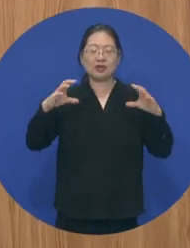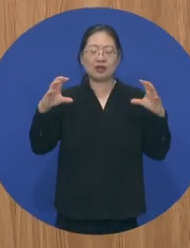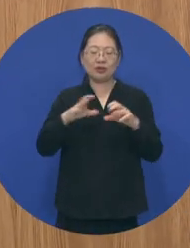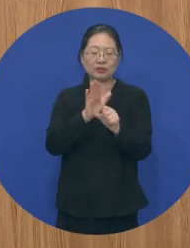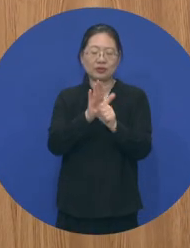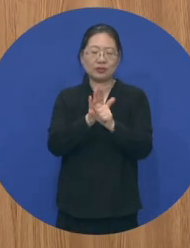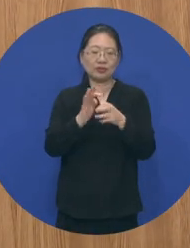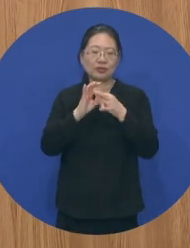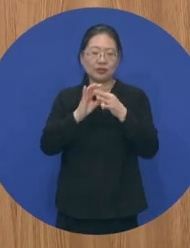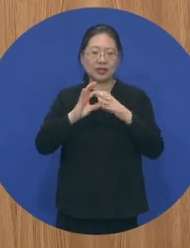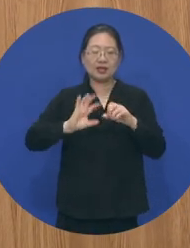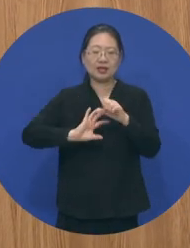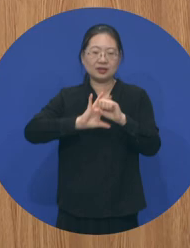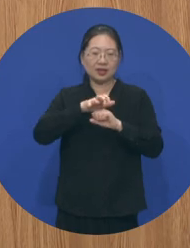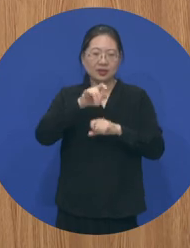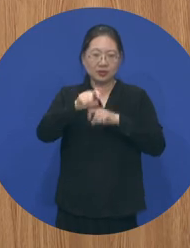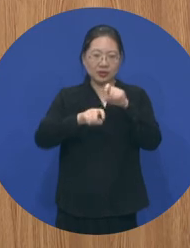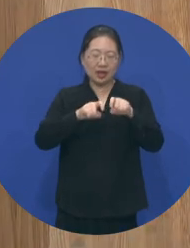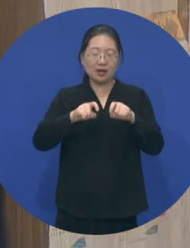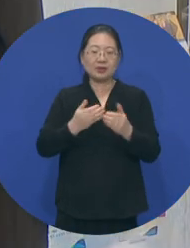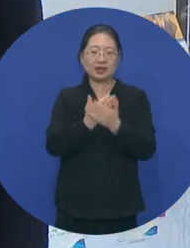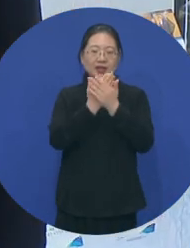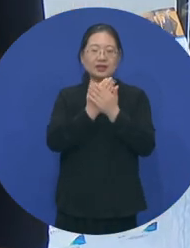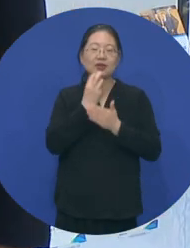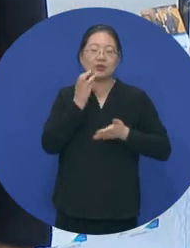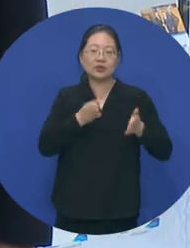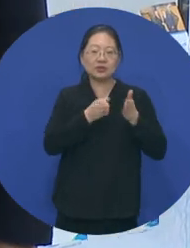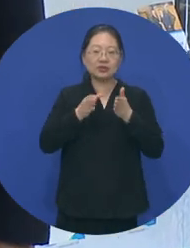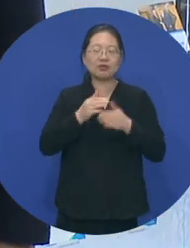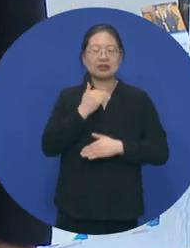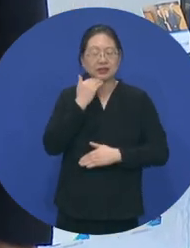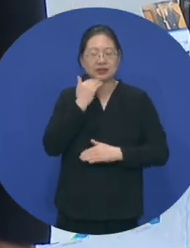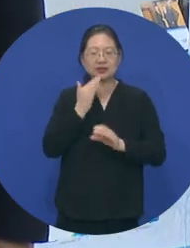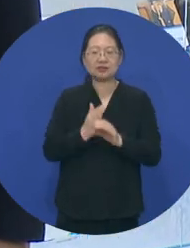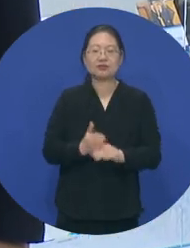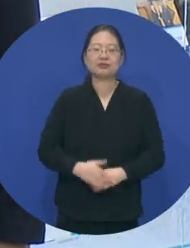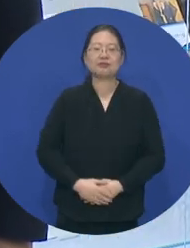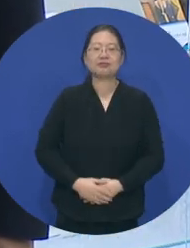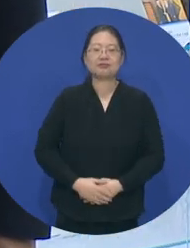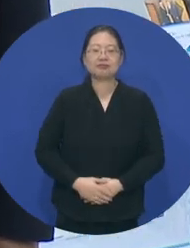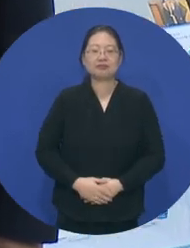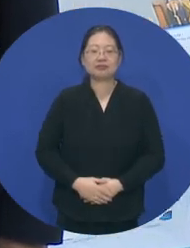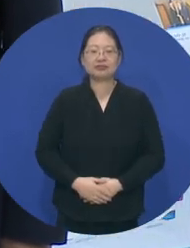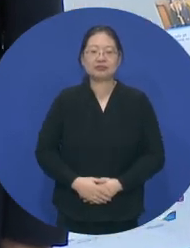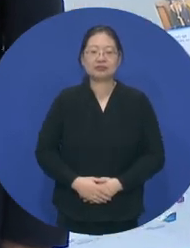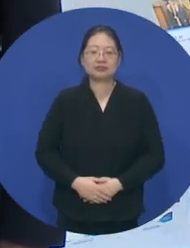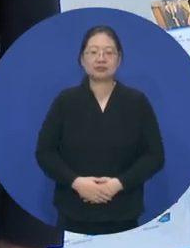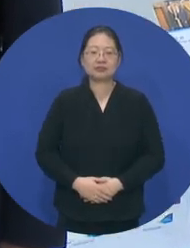국제협력으로 세계로 뻗어나가는 경기도를 기대해봅니다. GTV 뉴스 이슬비입니다.